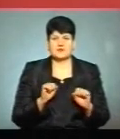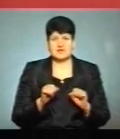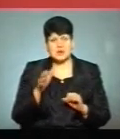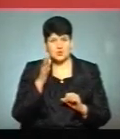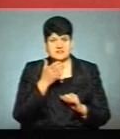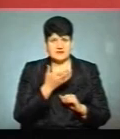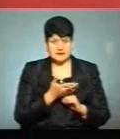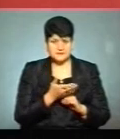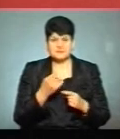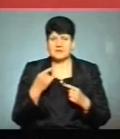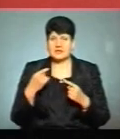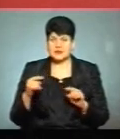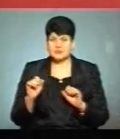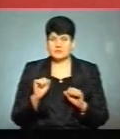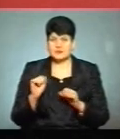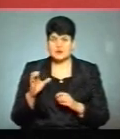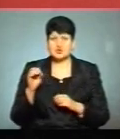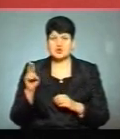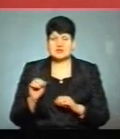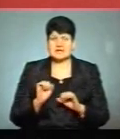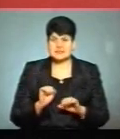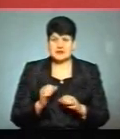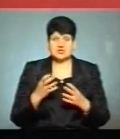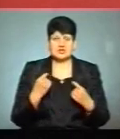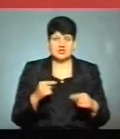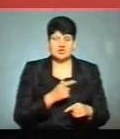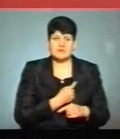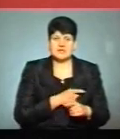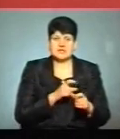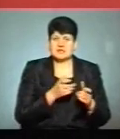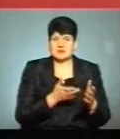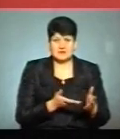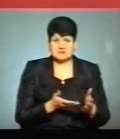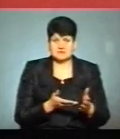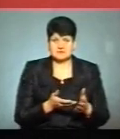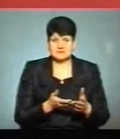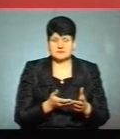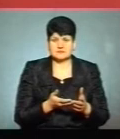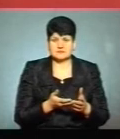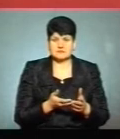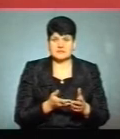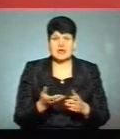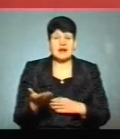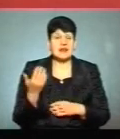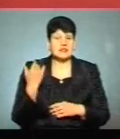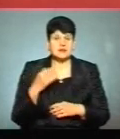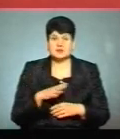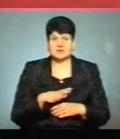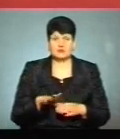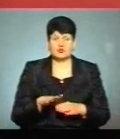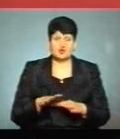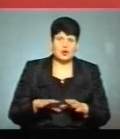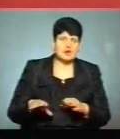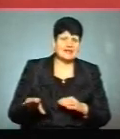освіти. Інші знаходяться соціального захисту, ще інші медицини. І тому раніше не було єдиного